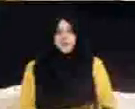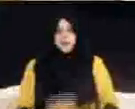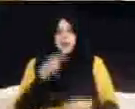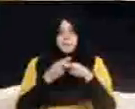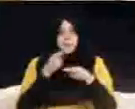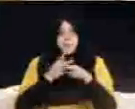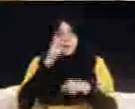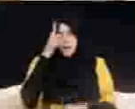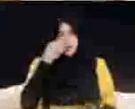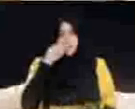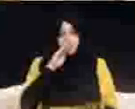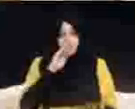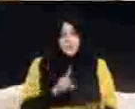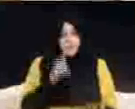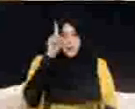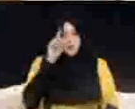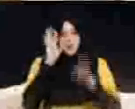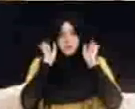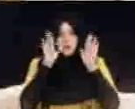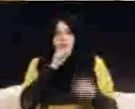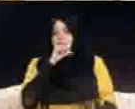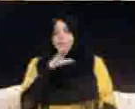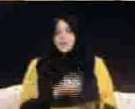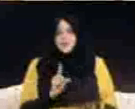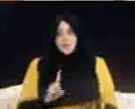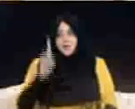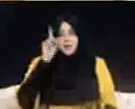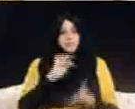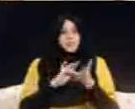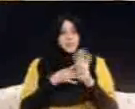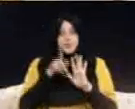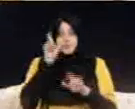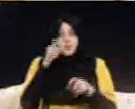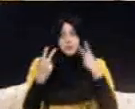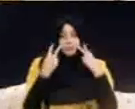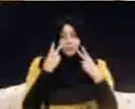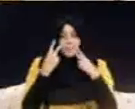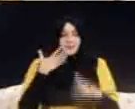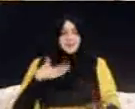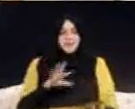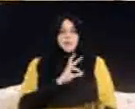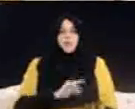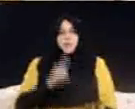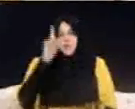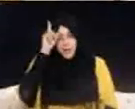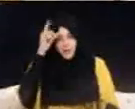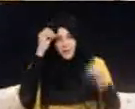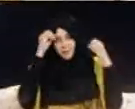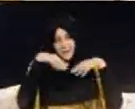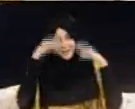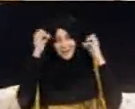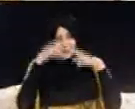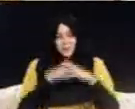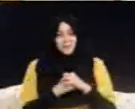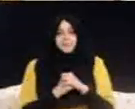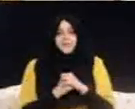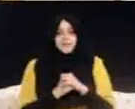والصلاة والسلام على رسول الله. معاشر المشاهدين الكرام، السلام عليكم ورحمة الله وبركاته.